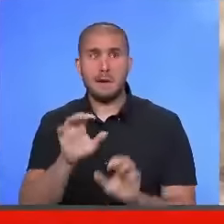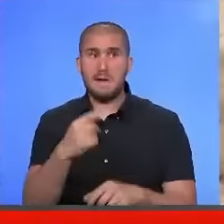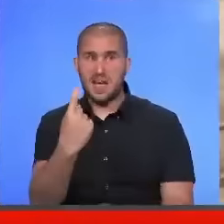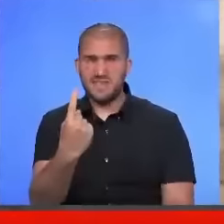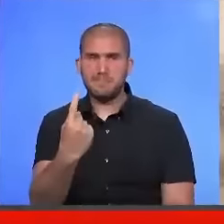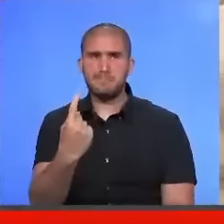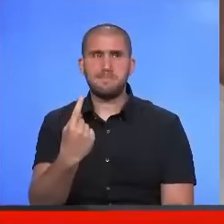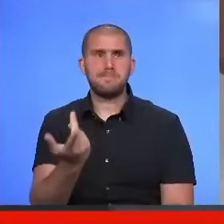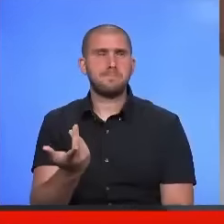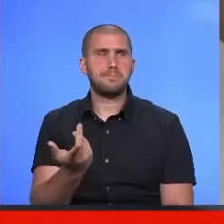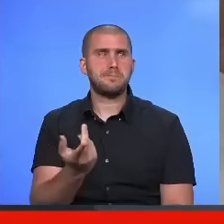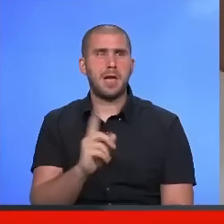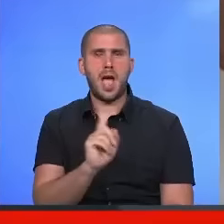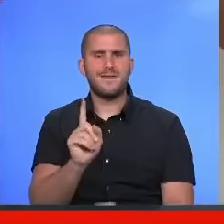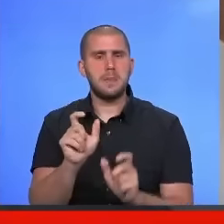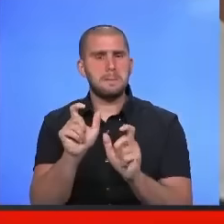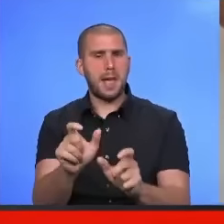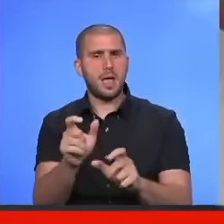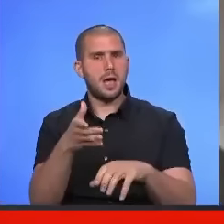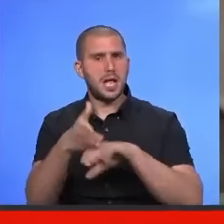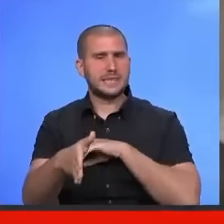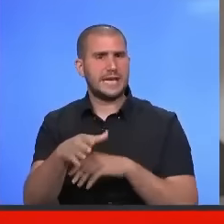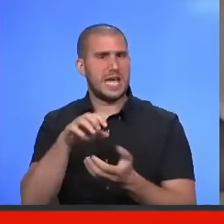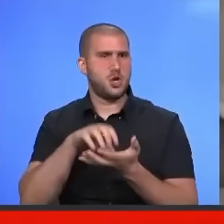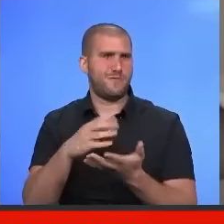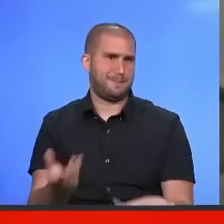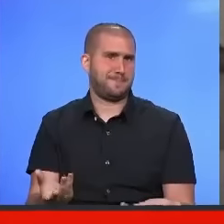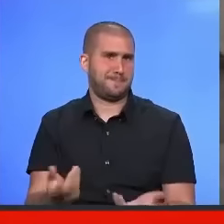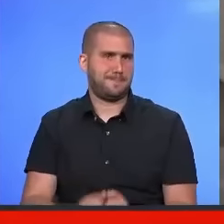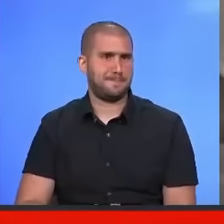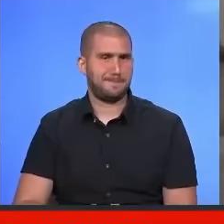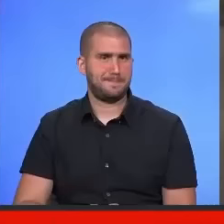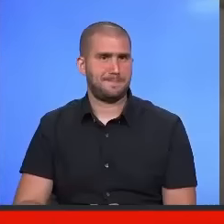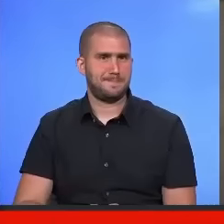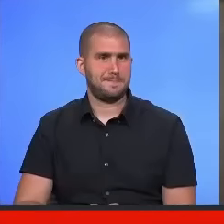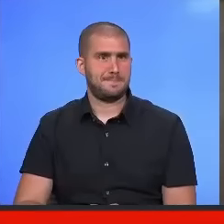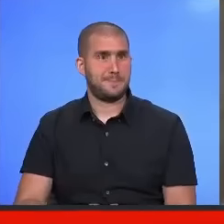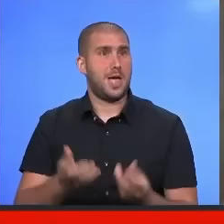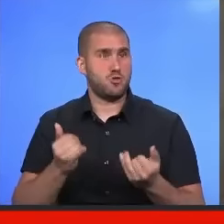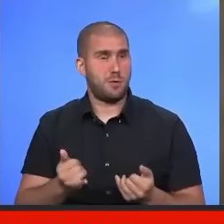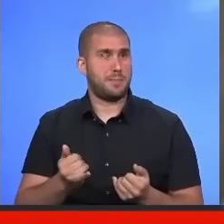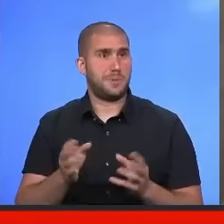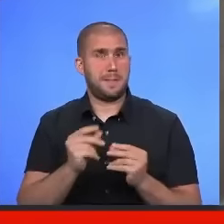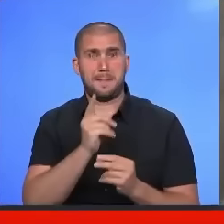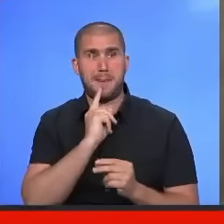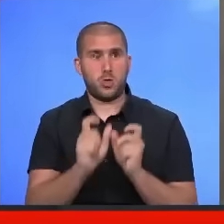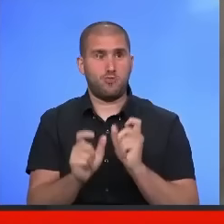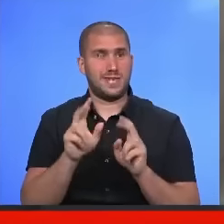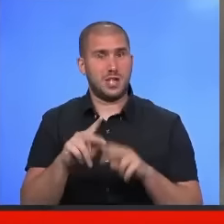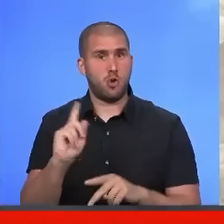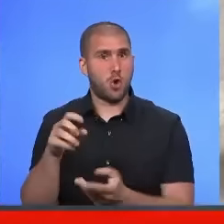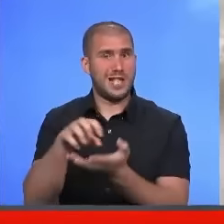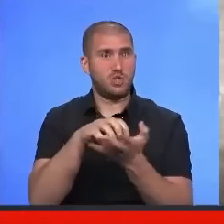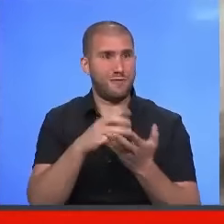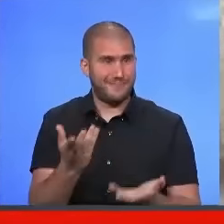האלו לא היה מי שאמנע מהם להיכנס לישובים ו ום מעט התושבים שיש בכל ישוב